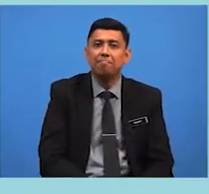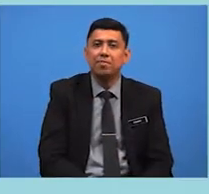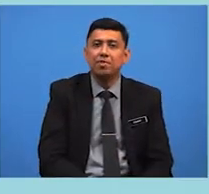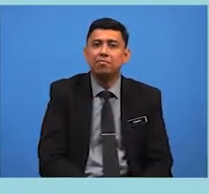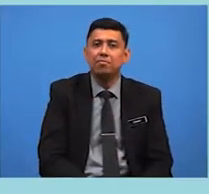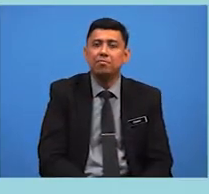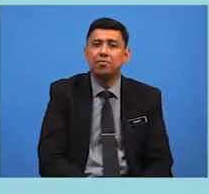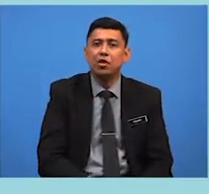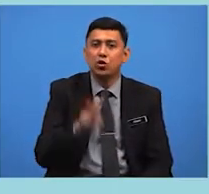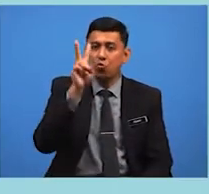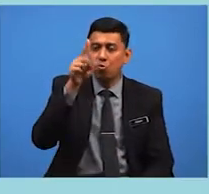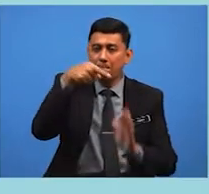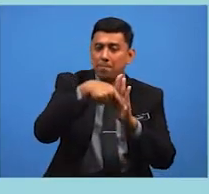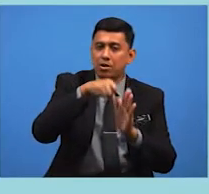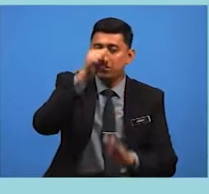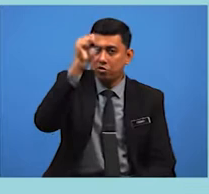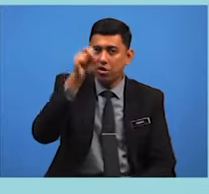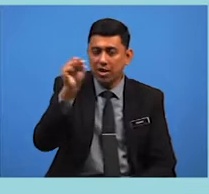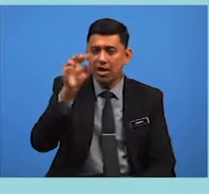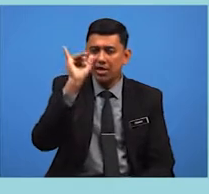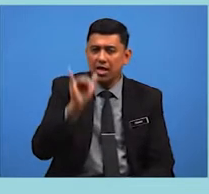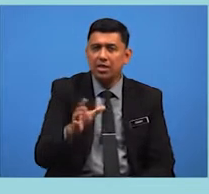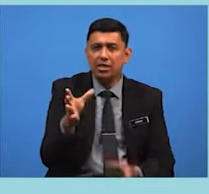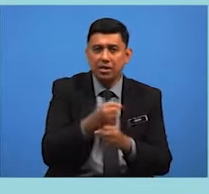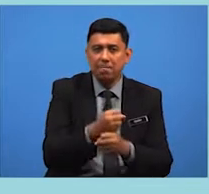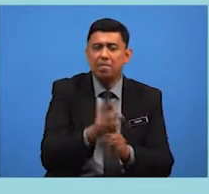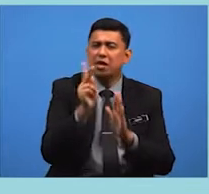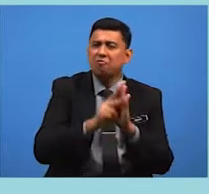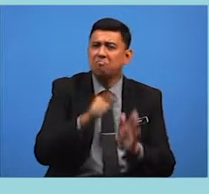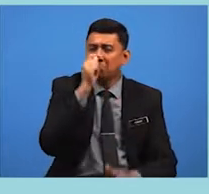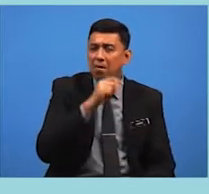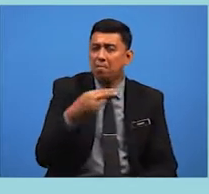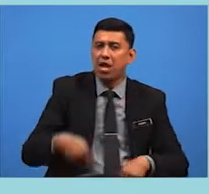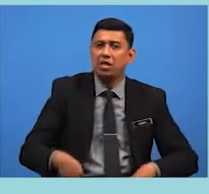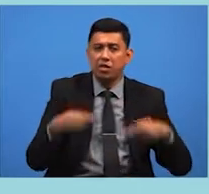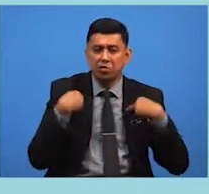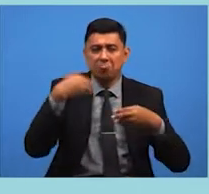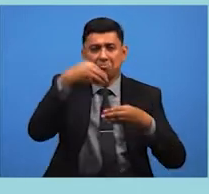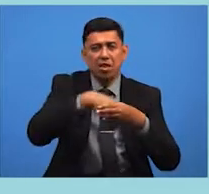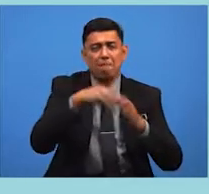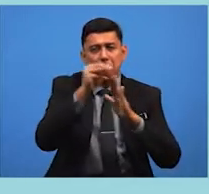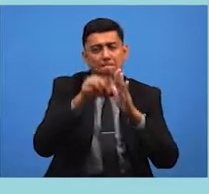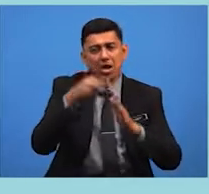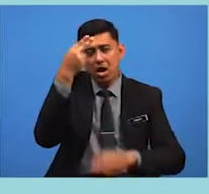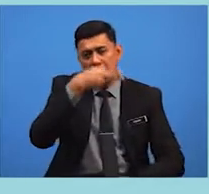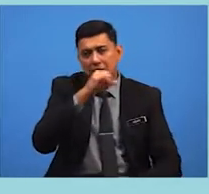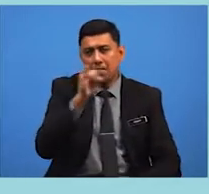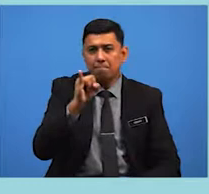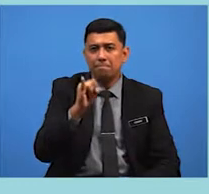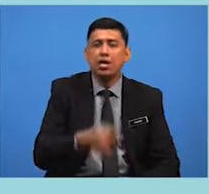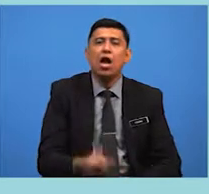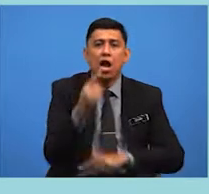yang terdapat dalam sajak ialah persoalan ketabahan hidup dalam menghadapi cabaran hari